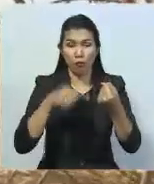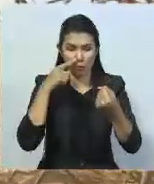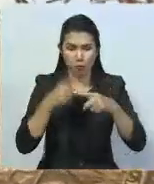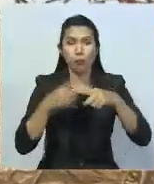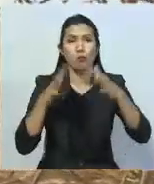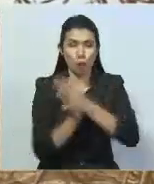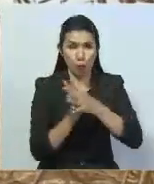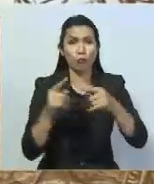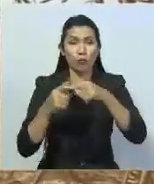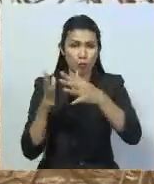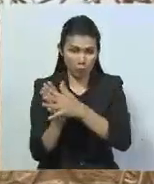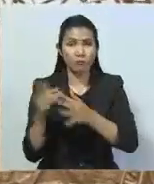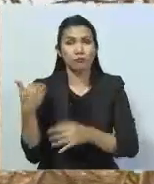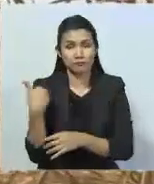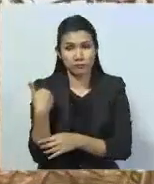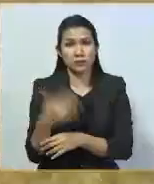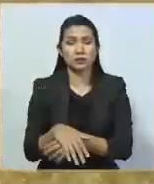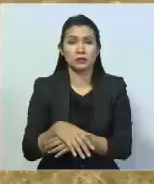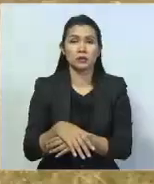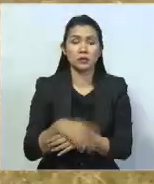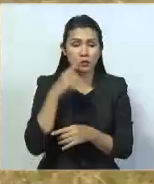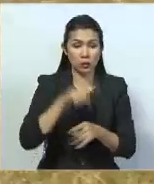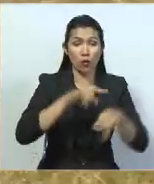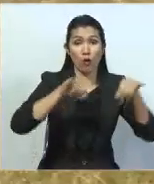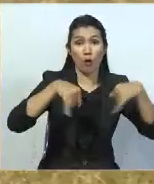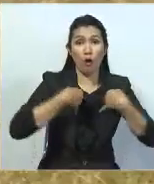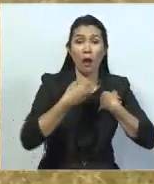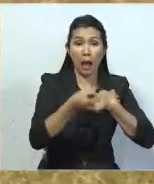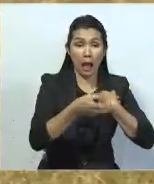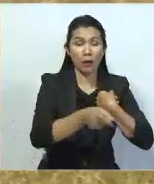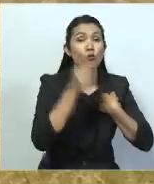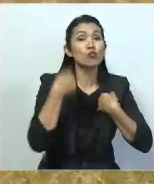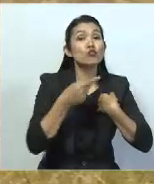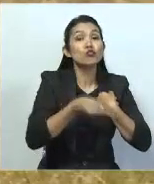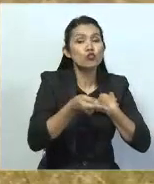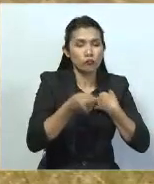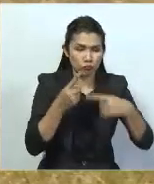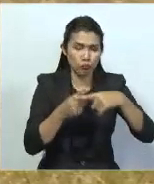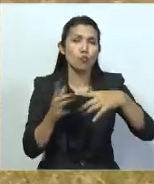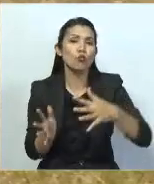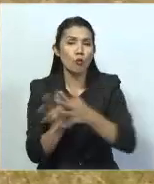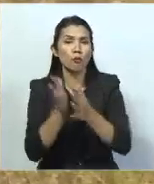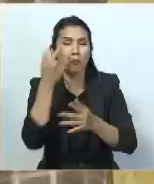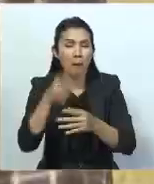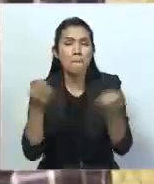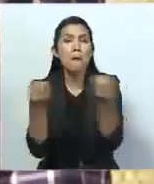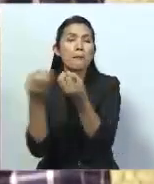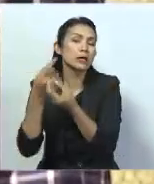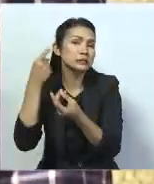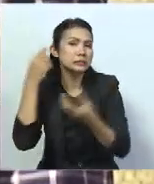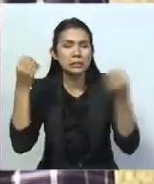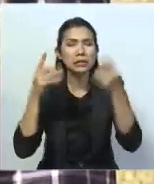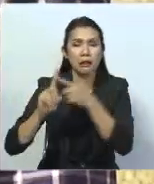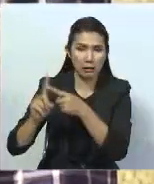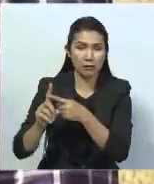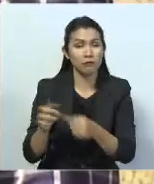กเพิ่มนะครับต้องไปบวกเพิ่มกับอาจจะของนาจะของข้าวนะครับมันก็เป็นลูกโซ่ไปครับ เราเห็นว่าม